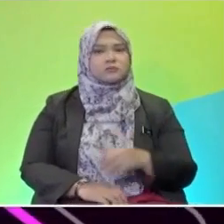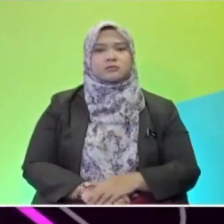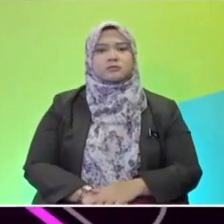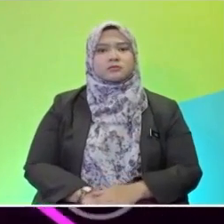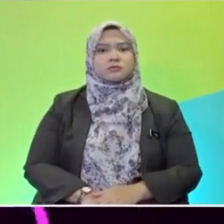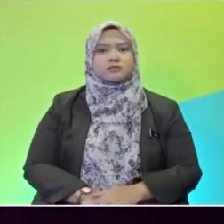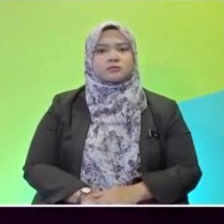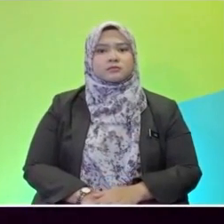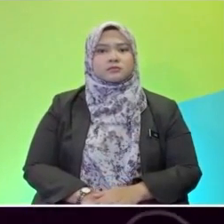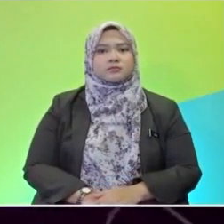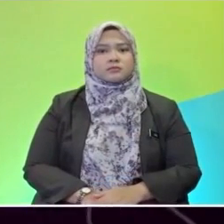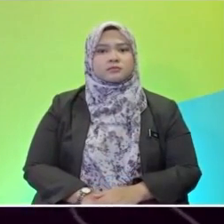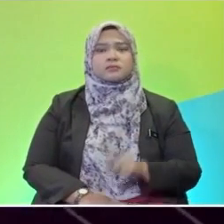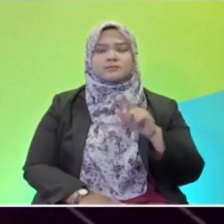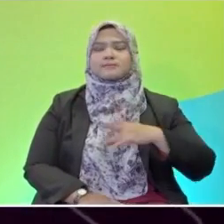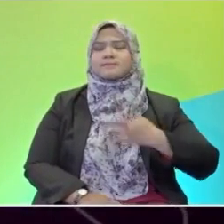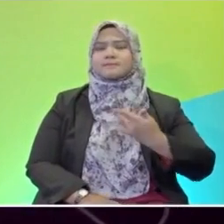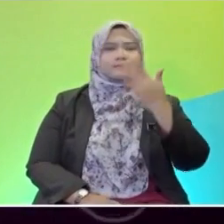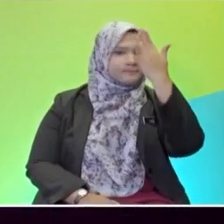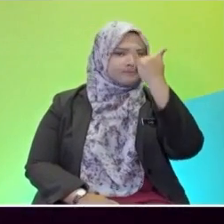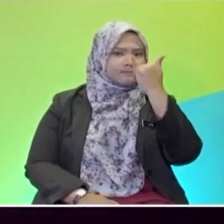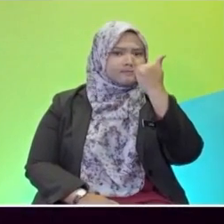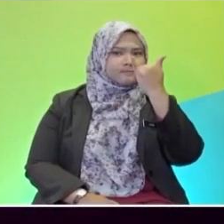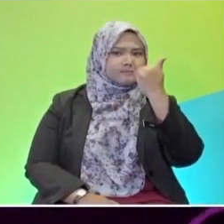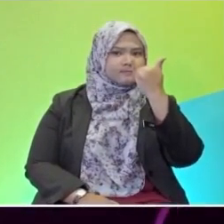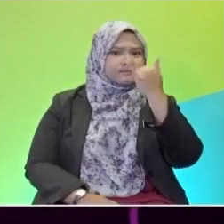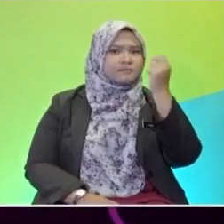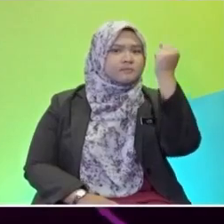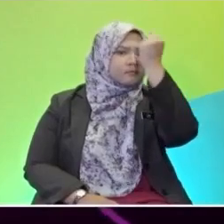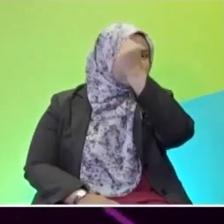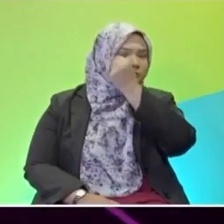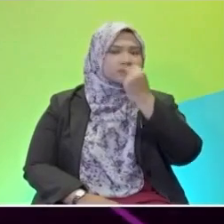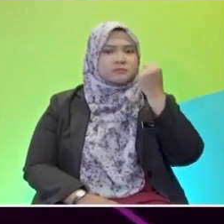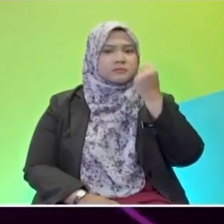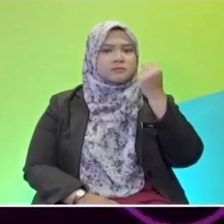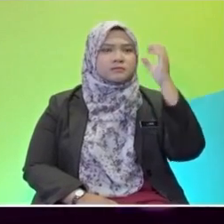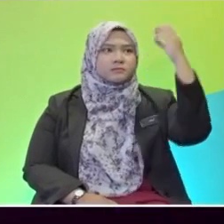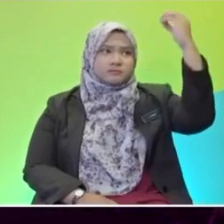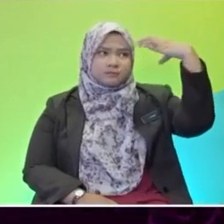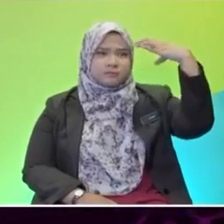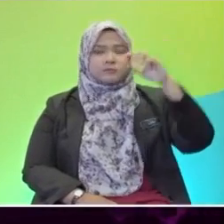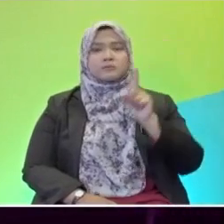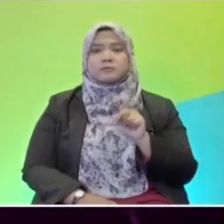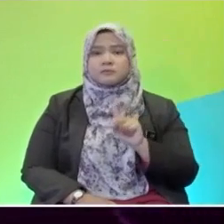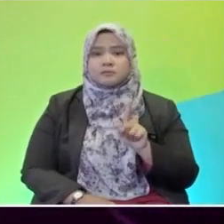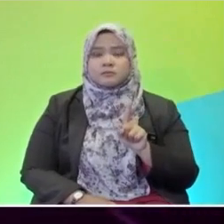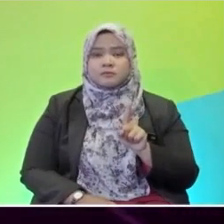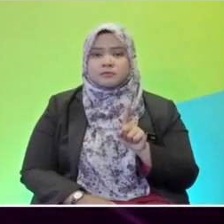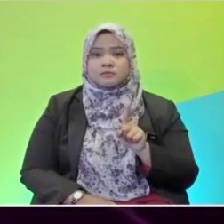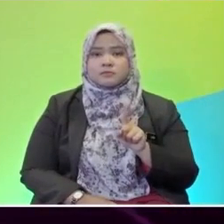sedang melihat wajahnya melalui cermin jadi Apakah yang menyebabkan image wajah itu dilihat dalam